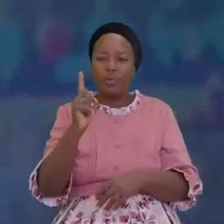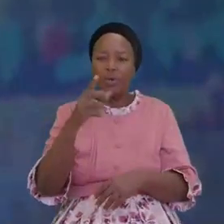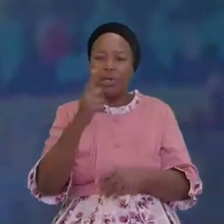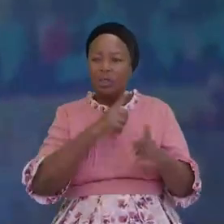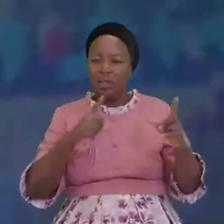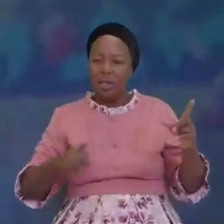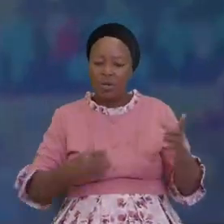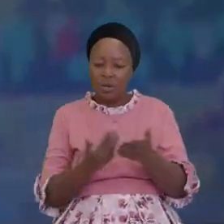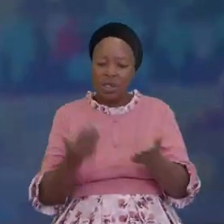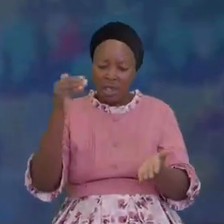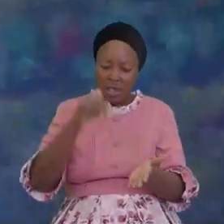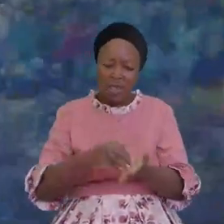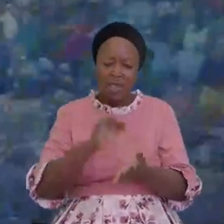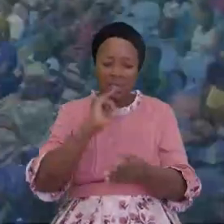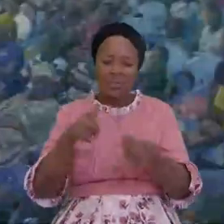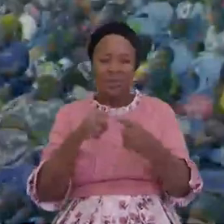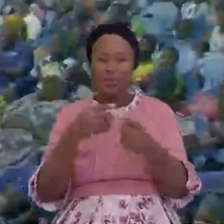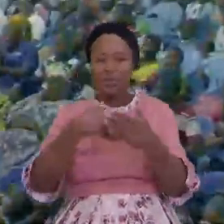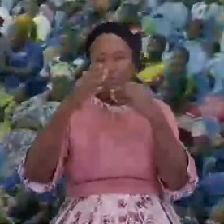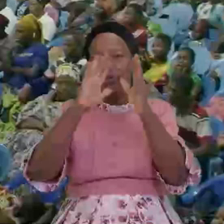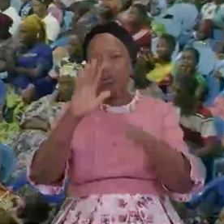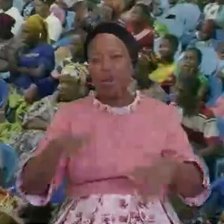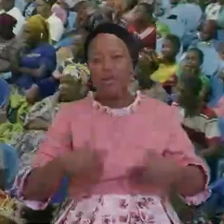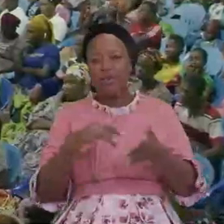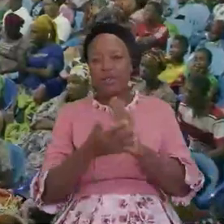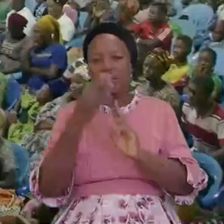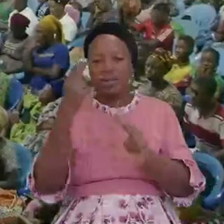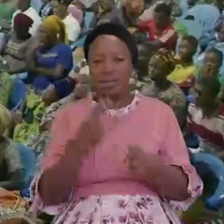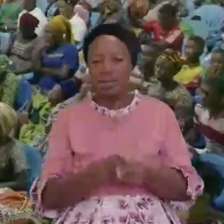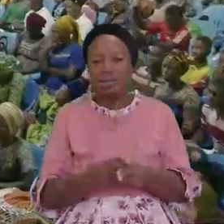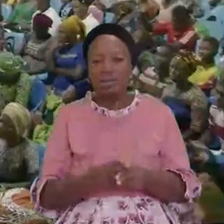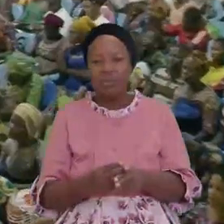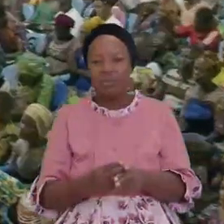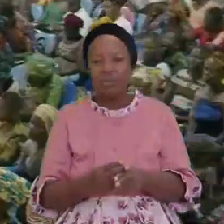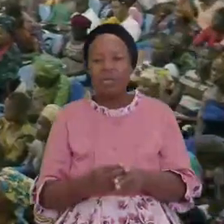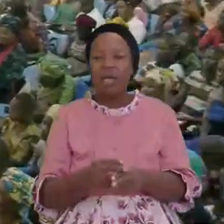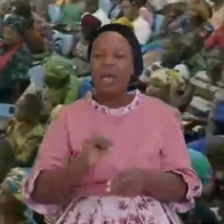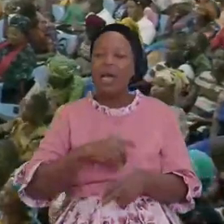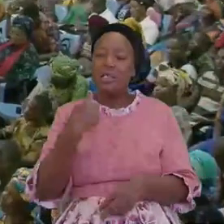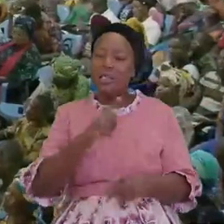tu seras rétabli. Le Seigneur va rétablir ta vie.